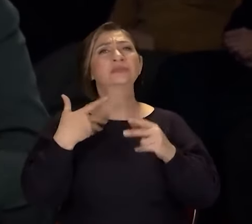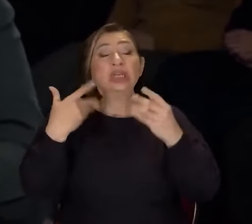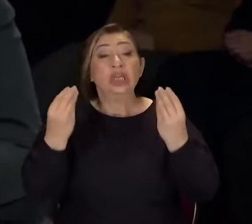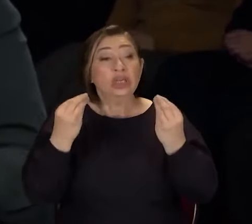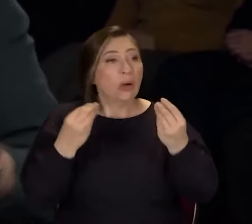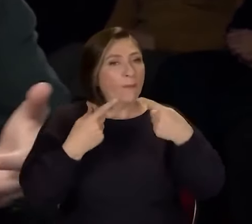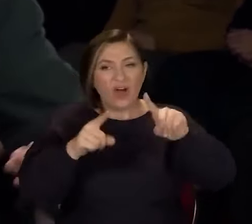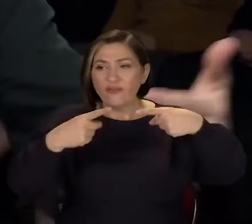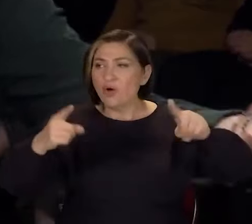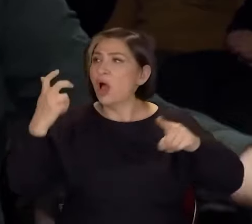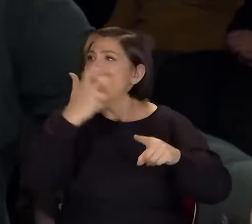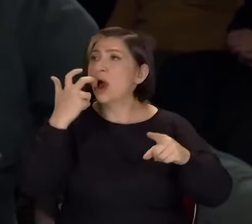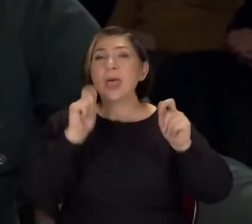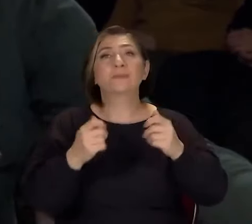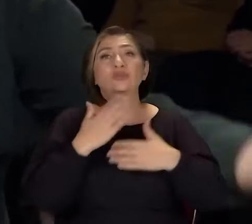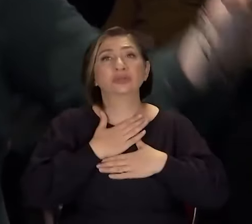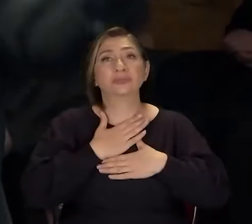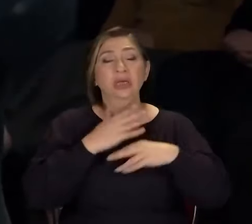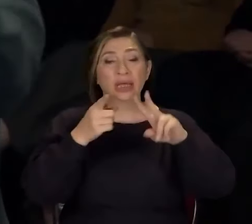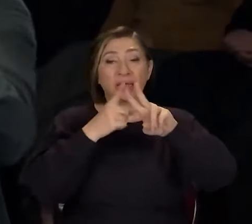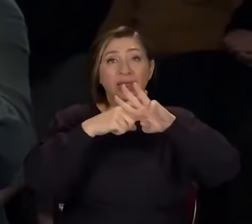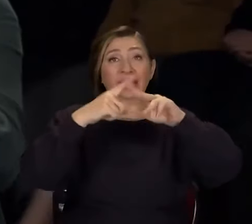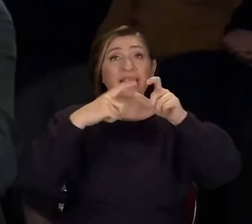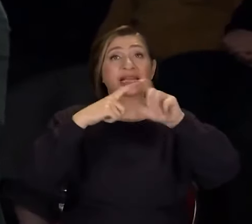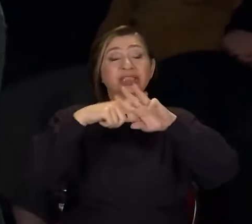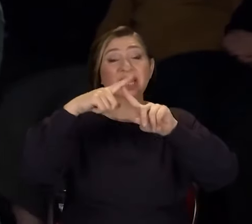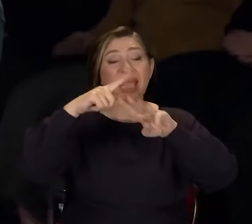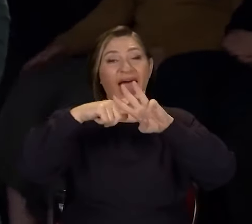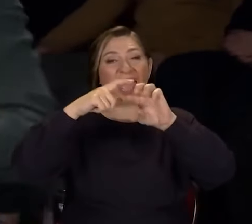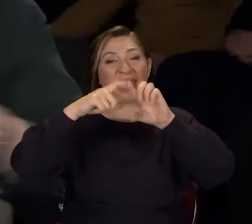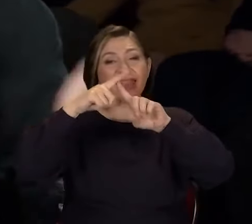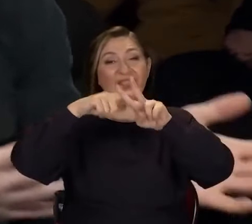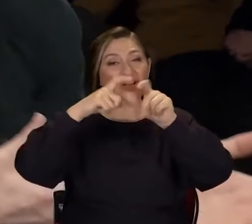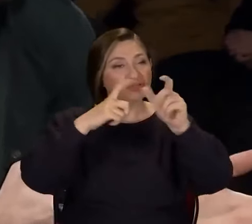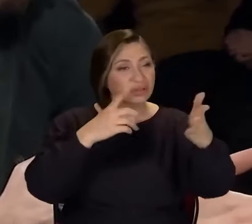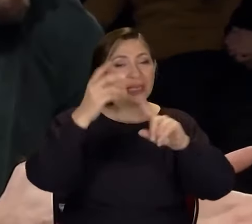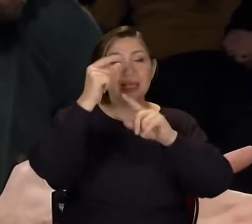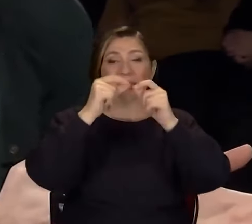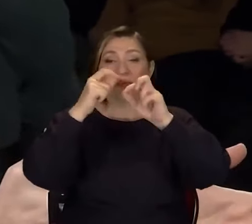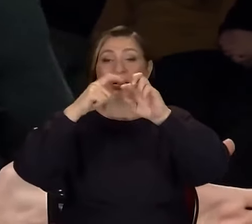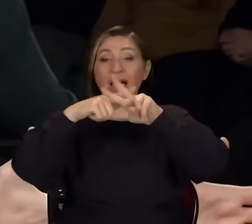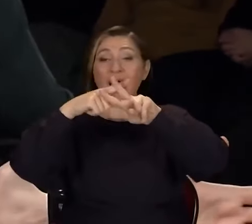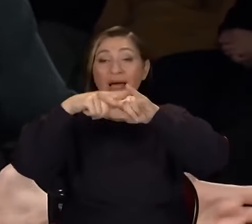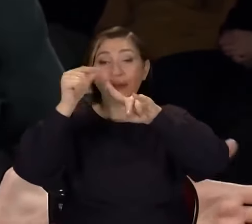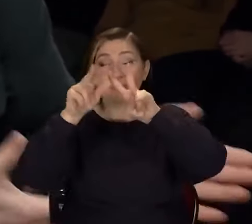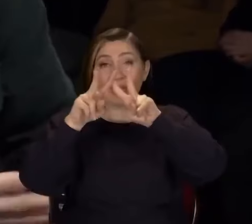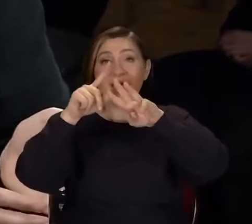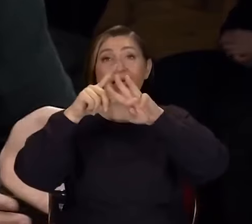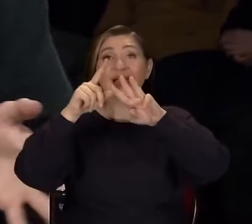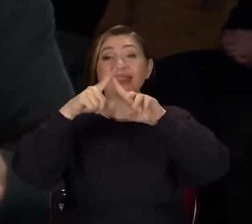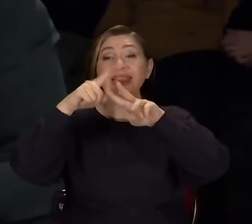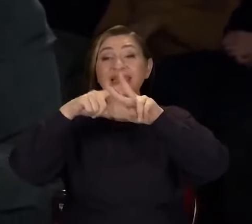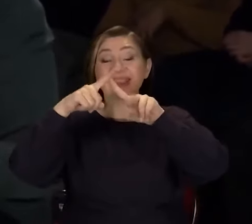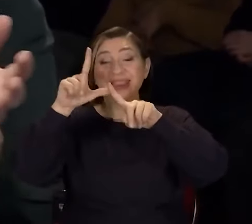ilki söylemişim hepsini. Yani Neşet evet. Ertaş da söylüyorum, evet. Biliyorum. İşte İbrahim Tatlıses de biliyorum. Sepultura da biliyorum.